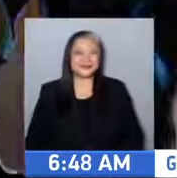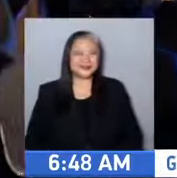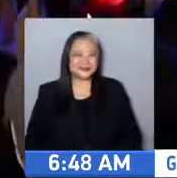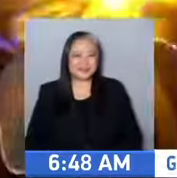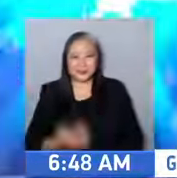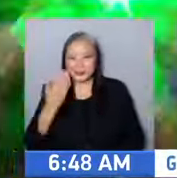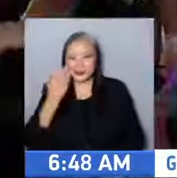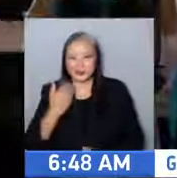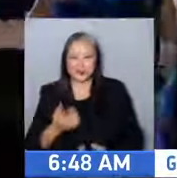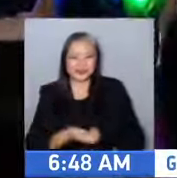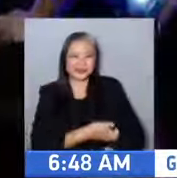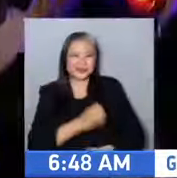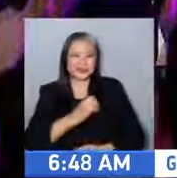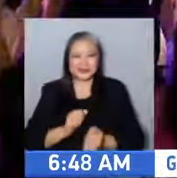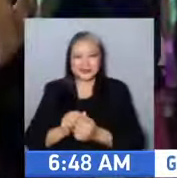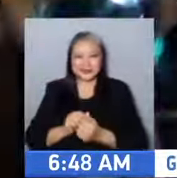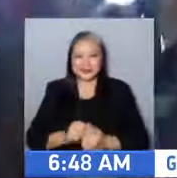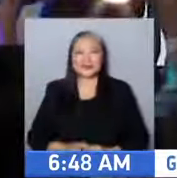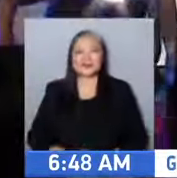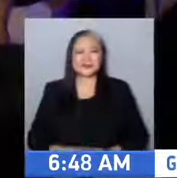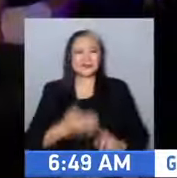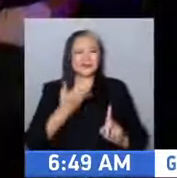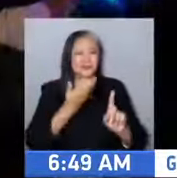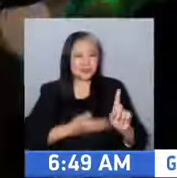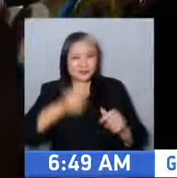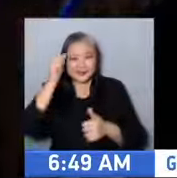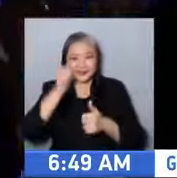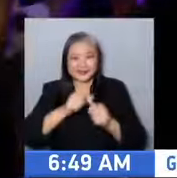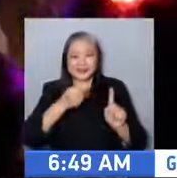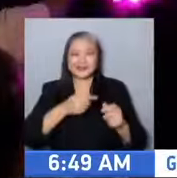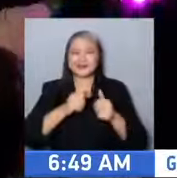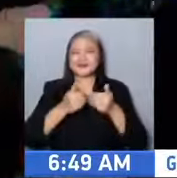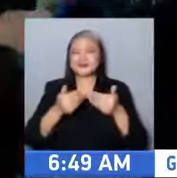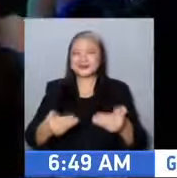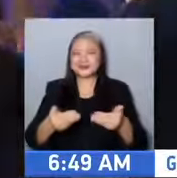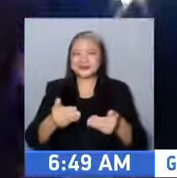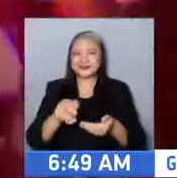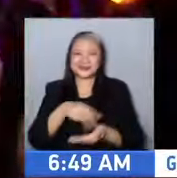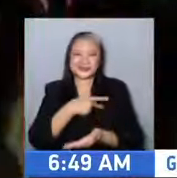At sino ba naman ang hindi mapapasabay sa kanyang magilaw na pagindak?